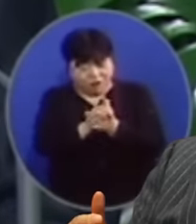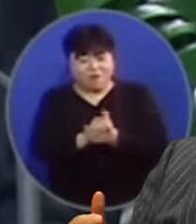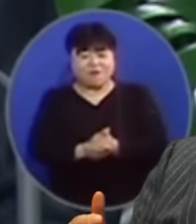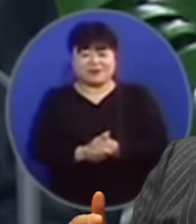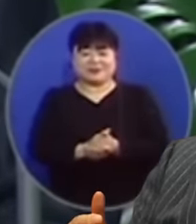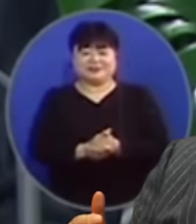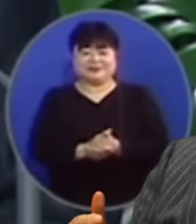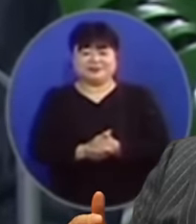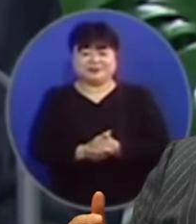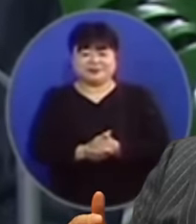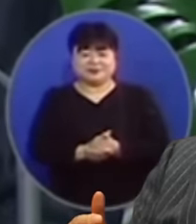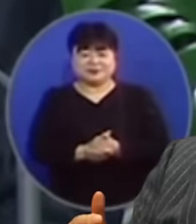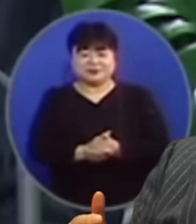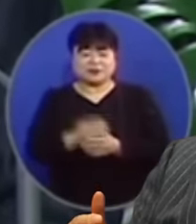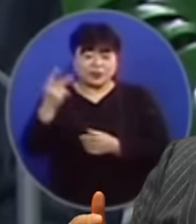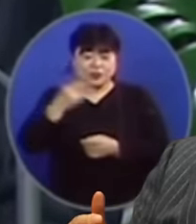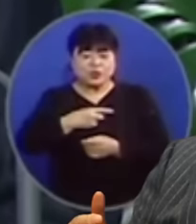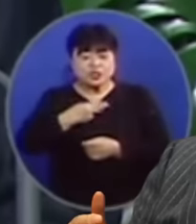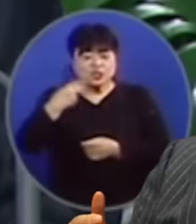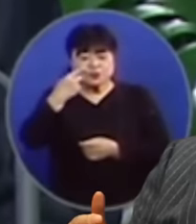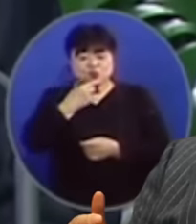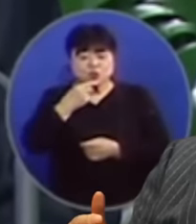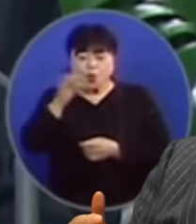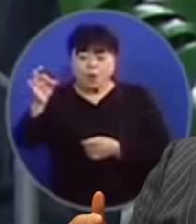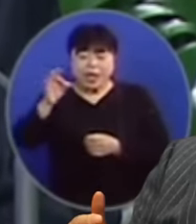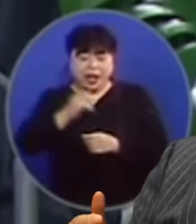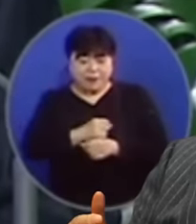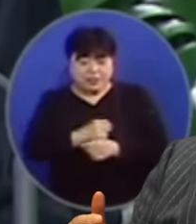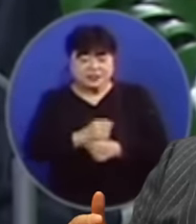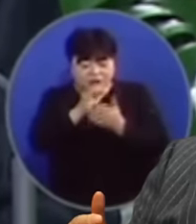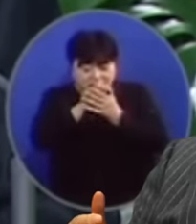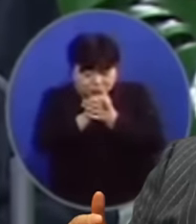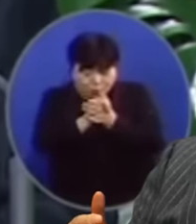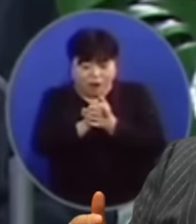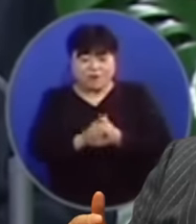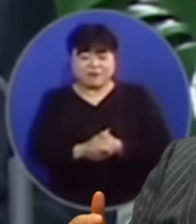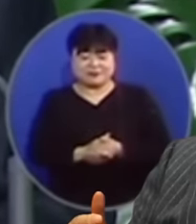기도하고 그리고 입술로 고백하면서도 부르짖어 기도하고